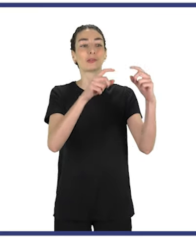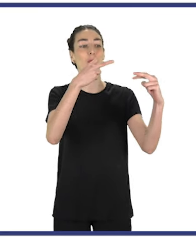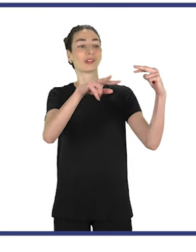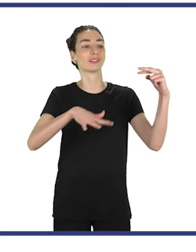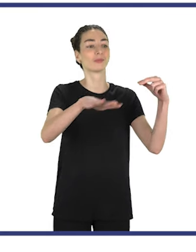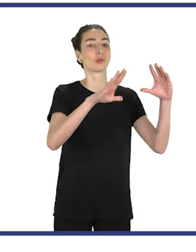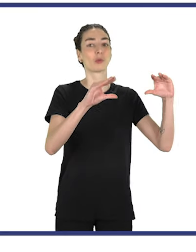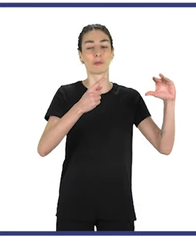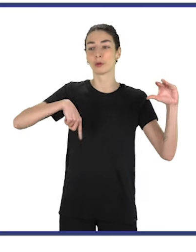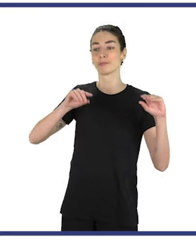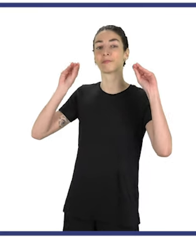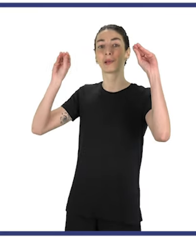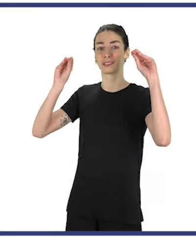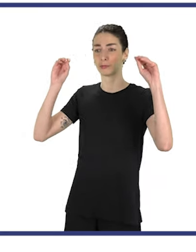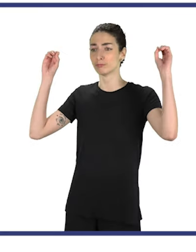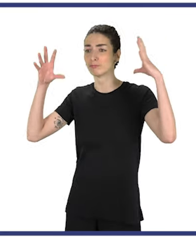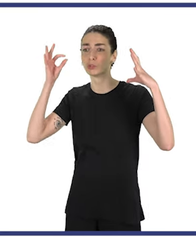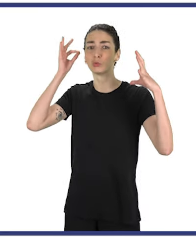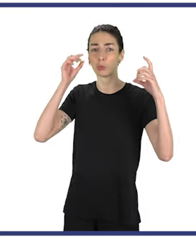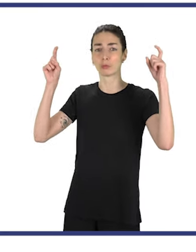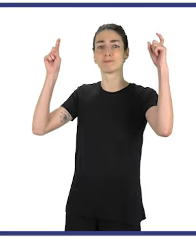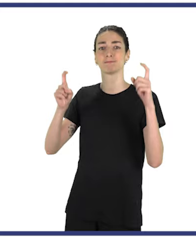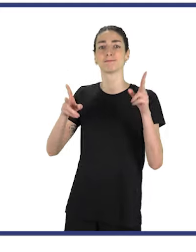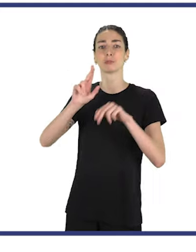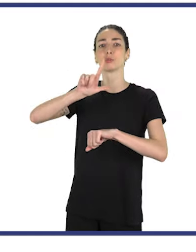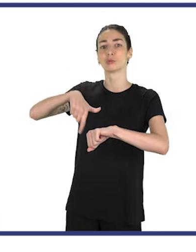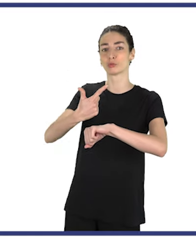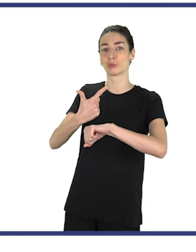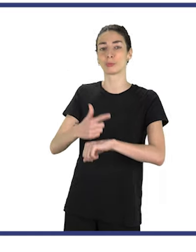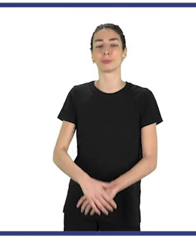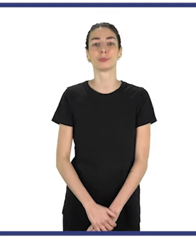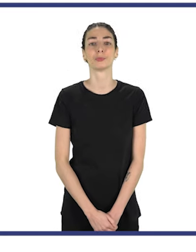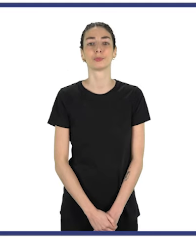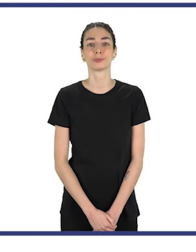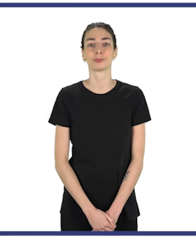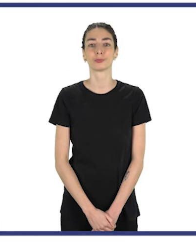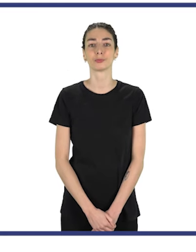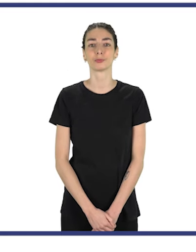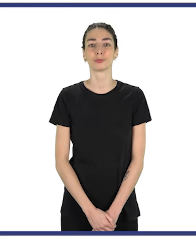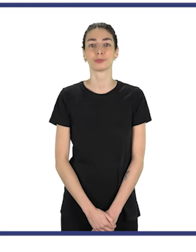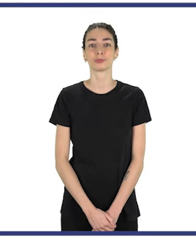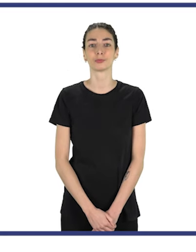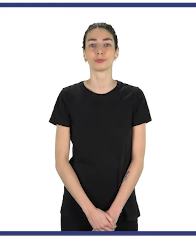le confort des personnes autistes, nous baissons durant 2 heures l'intensité sonore et lumineuse de votre magasin.